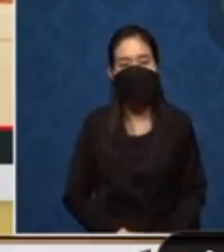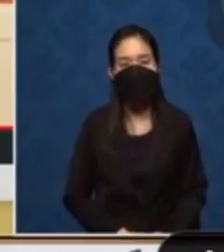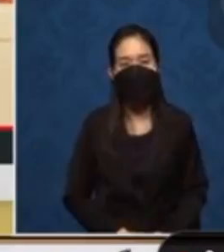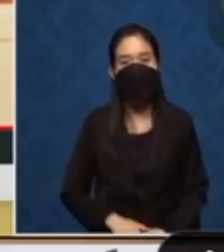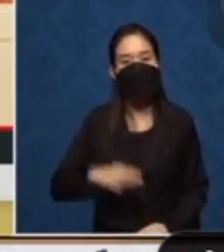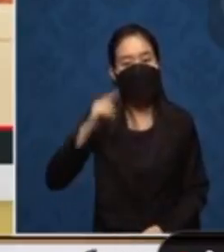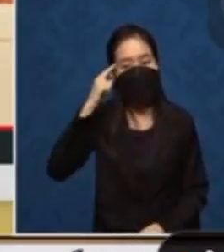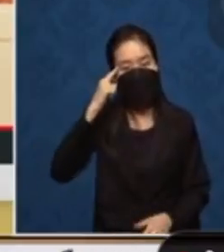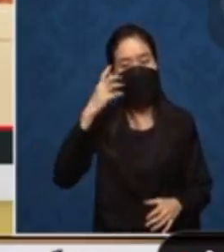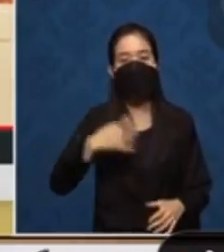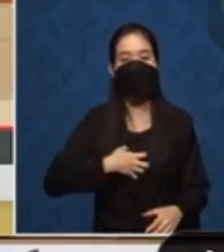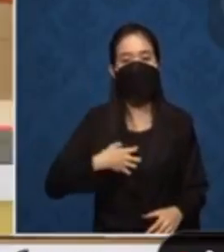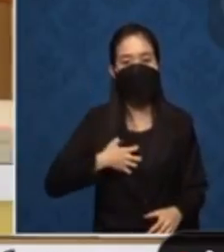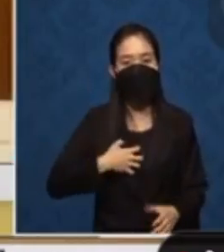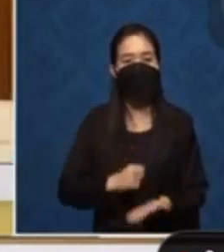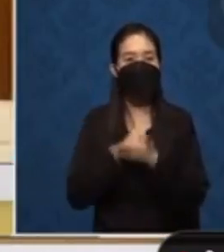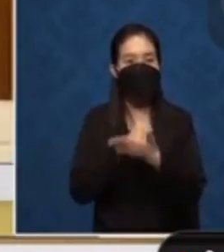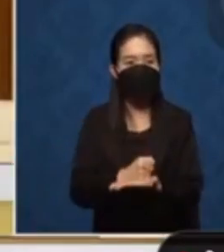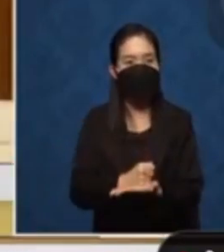ทุก